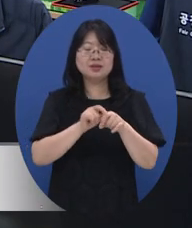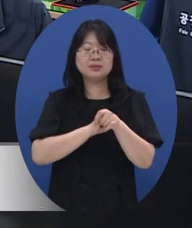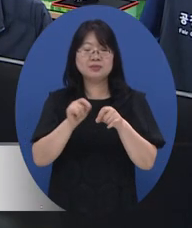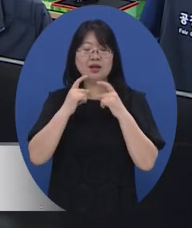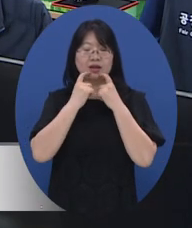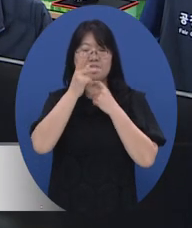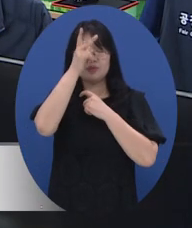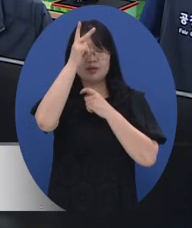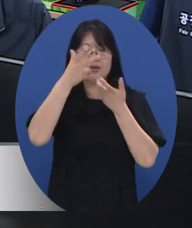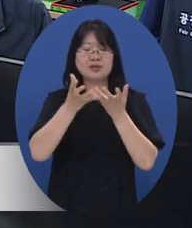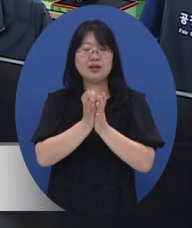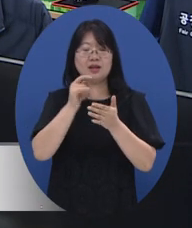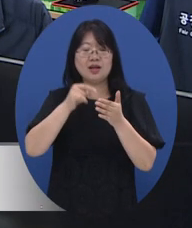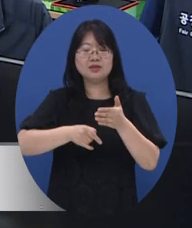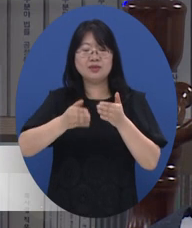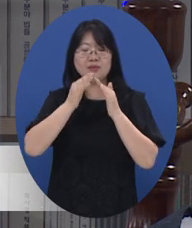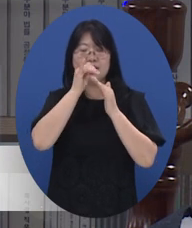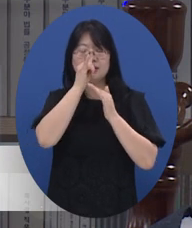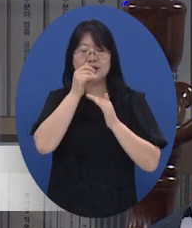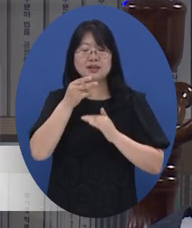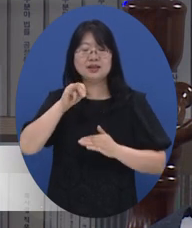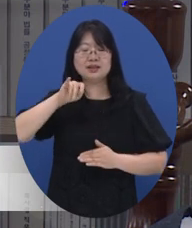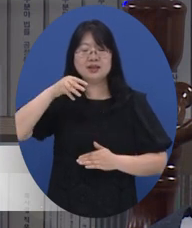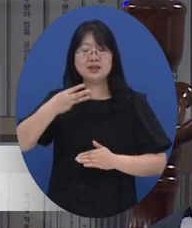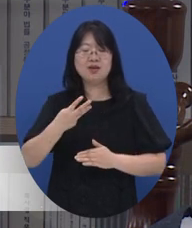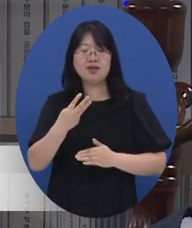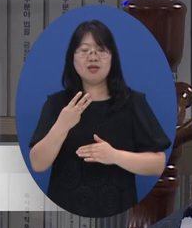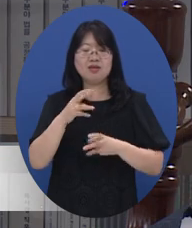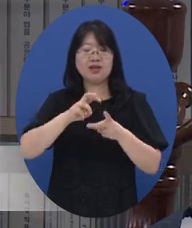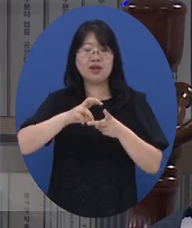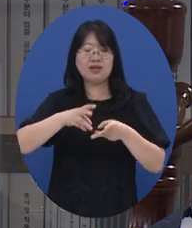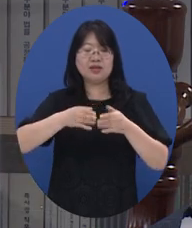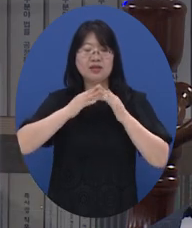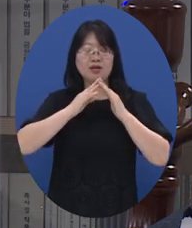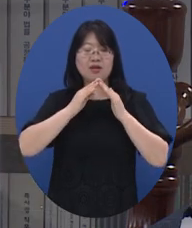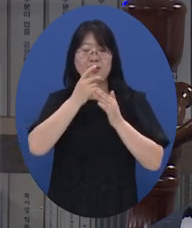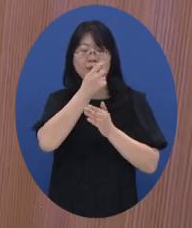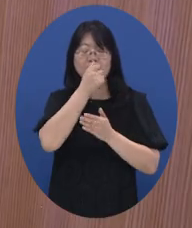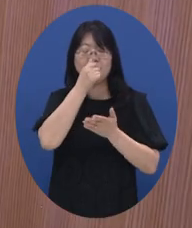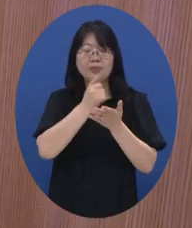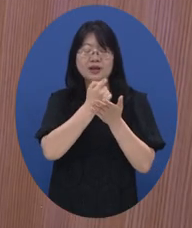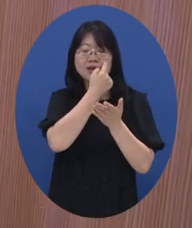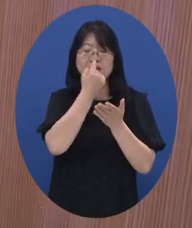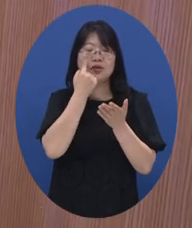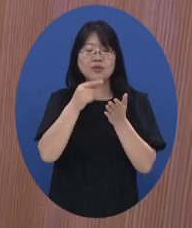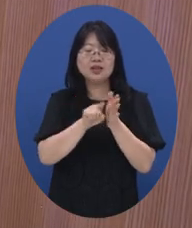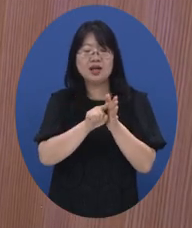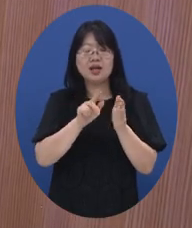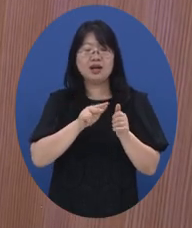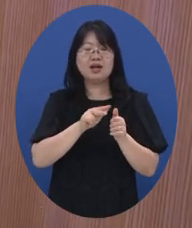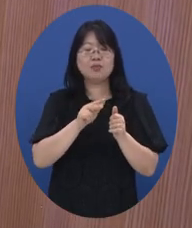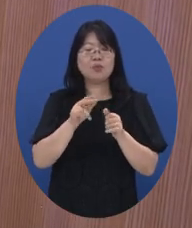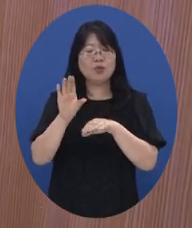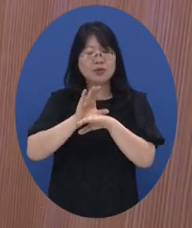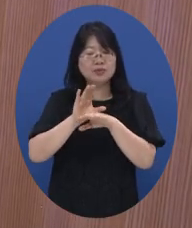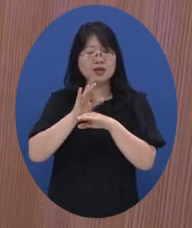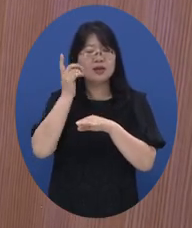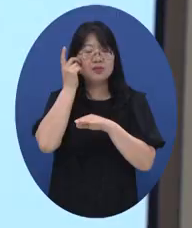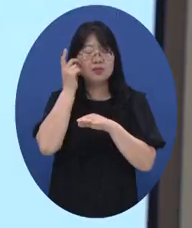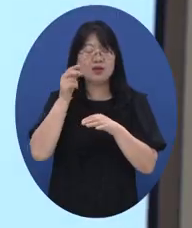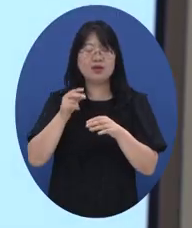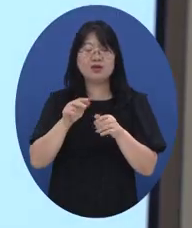경위도 특별사법경찰 딴 3 술 안에 마련된 디지털 포렌식 센터 범죄를 입자 기 위해 디지털 기기의 자료를 분석하는